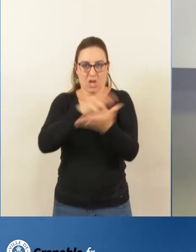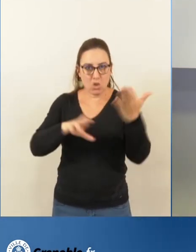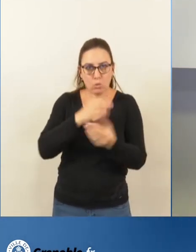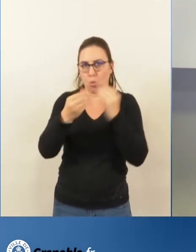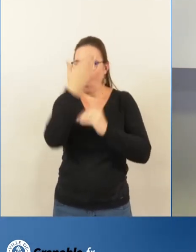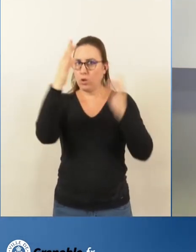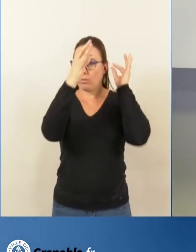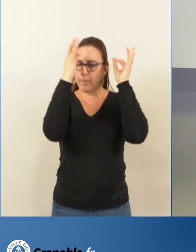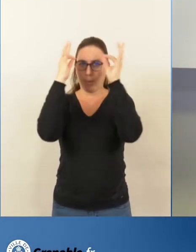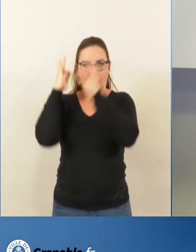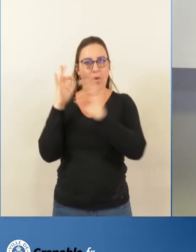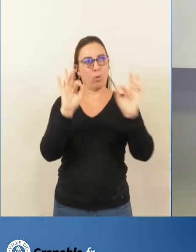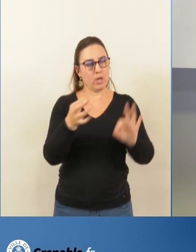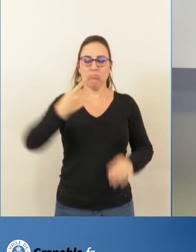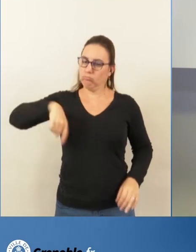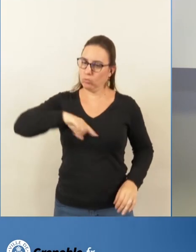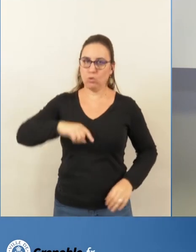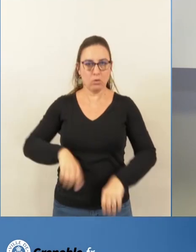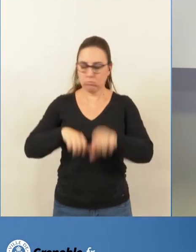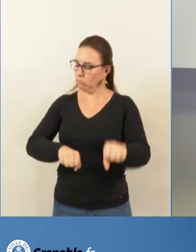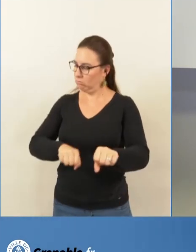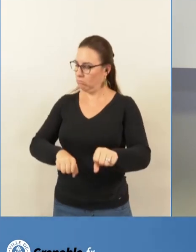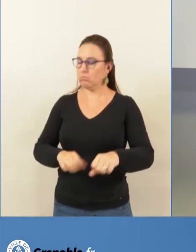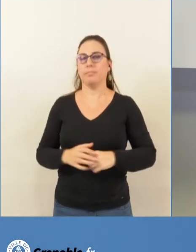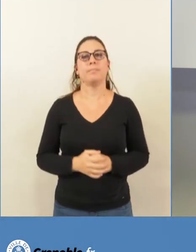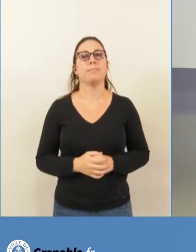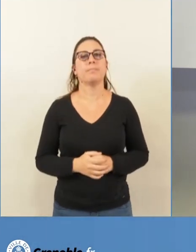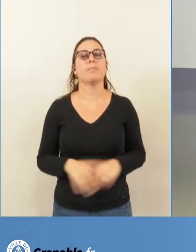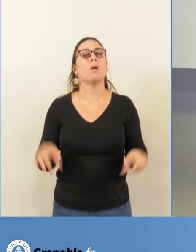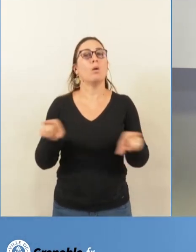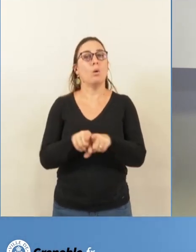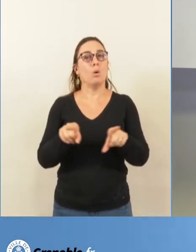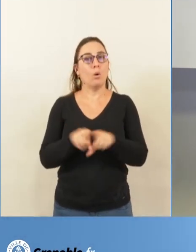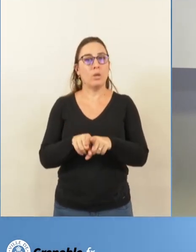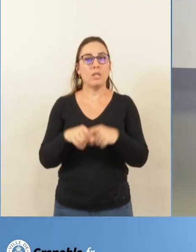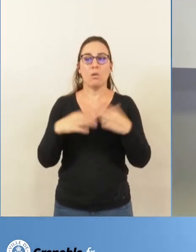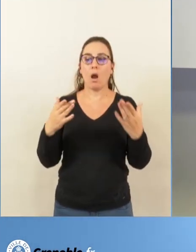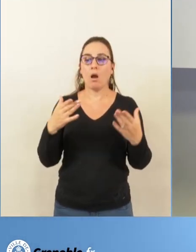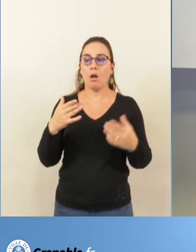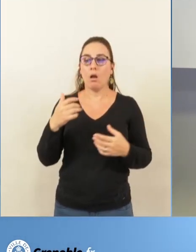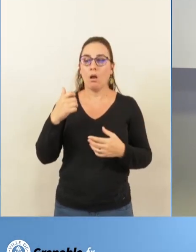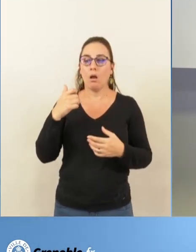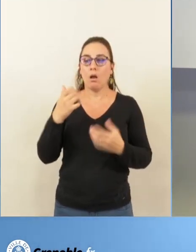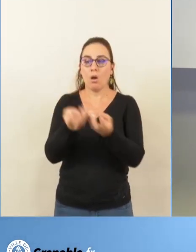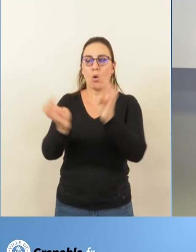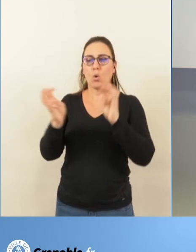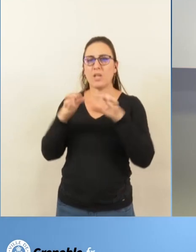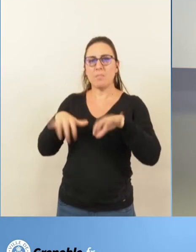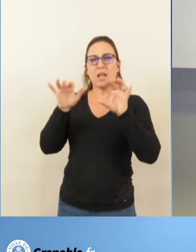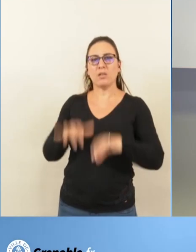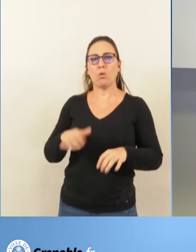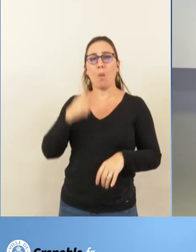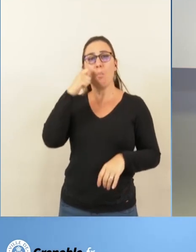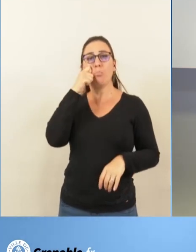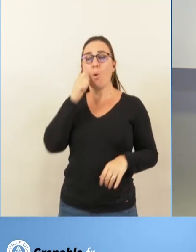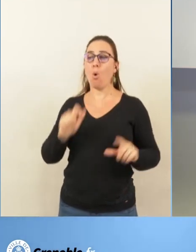et que là aussi nous avons mis fin à cela de même que nous avons mis fin aux jetons de présence dans les conseils d'administration je rappelle que